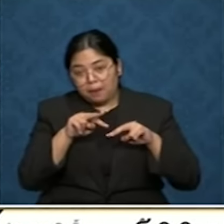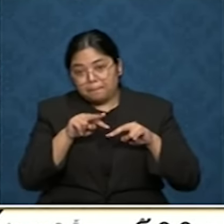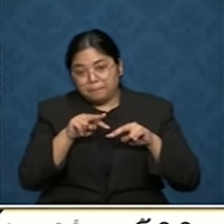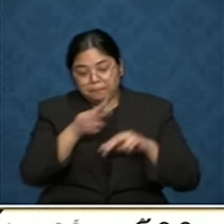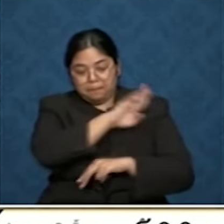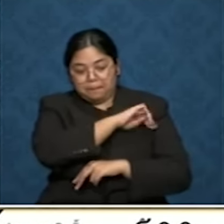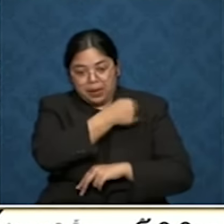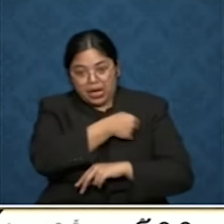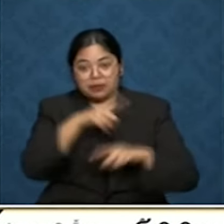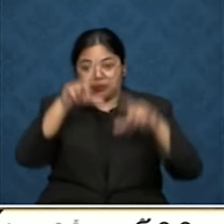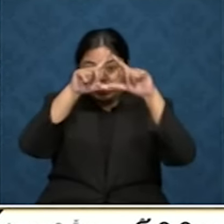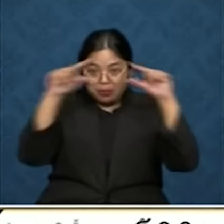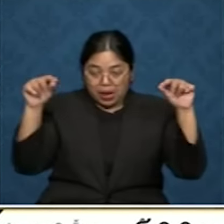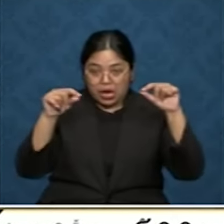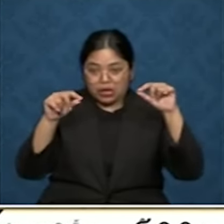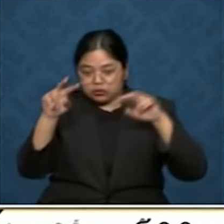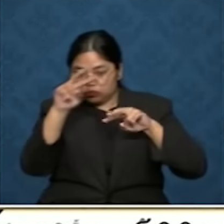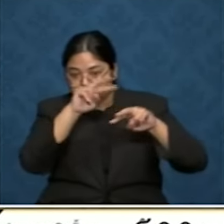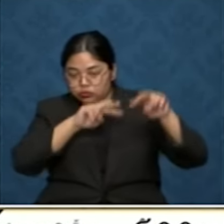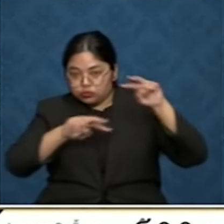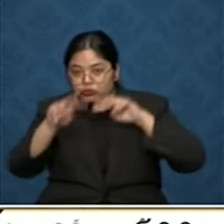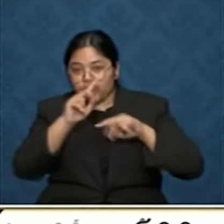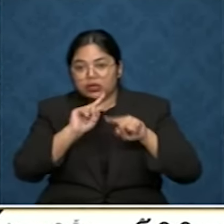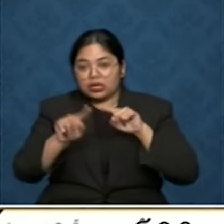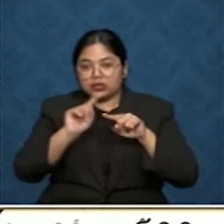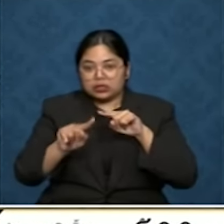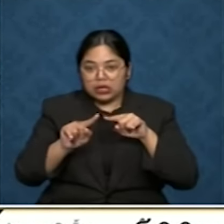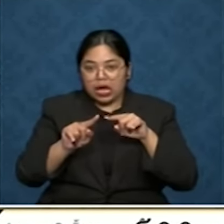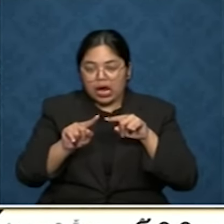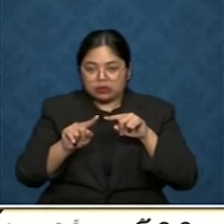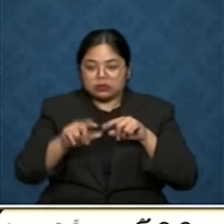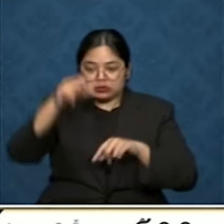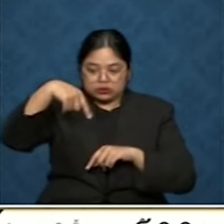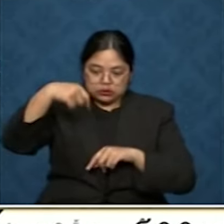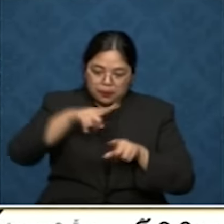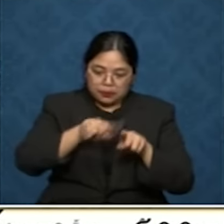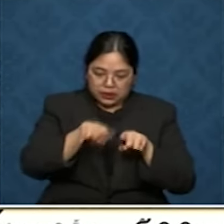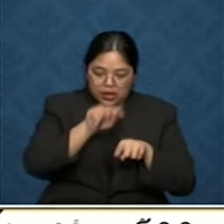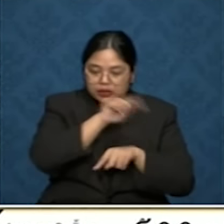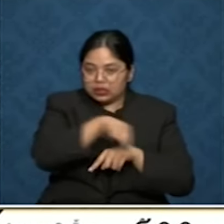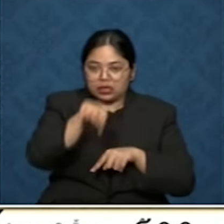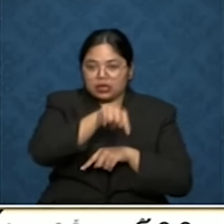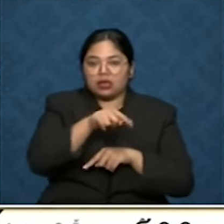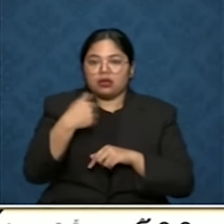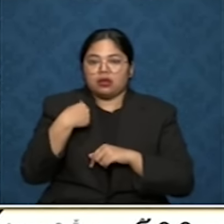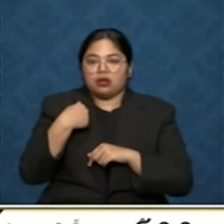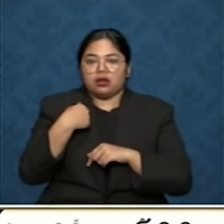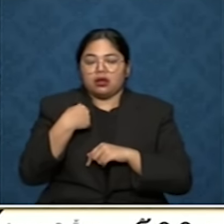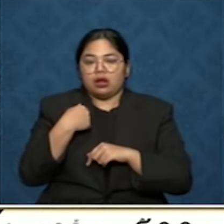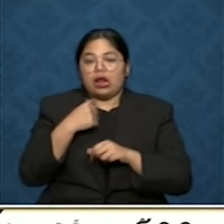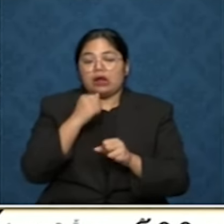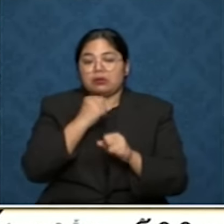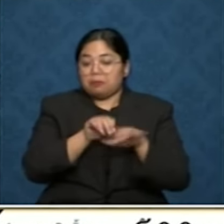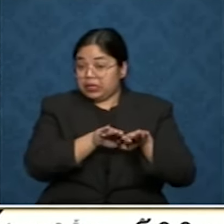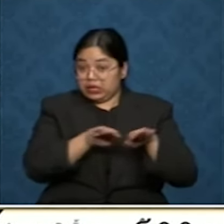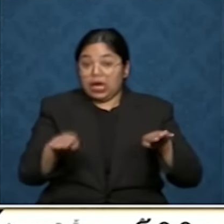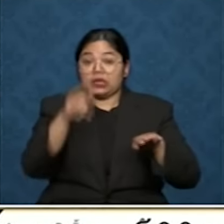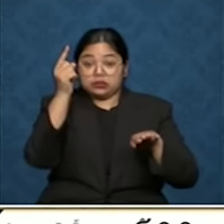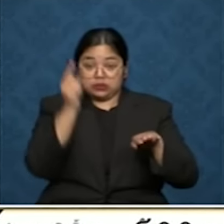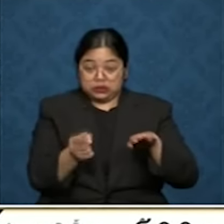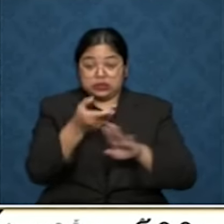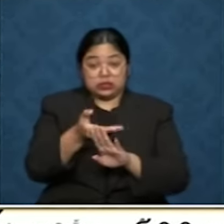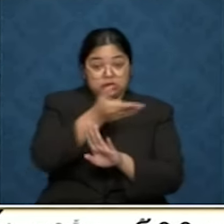มีส่วนเกี่ยวข้องในกระบวนการโซ่ข้อต่างๆเหล่านี้ทั้งหมดเนี่ยได้ประกอบวิชาชีพวิกรรมตามมาตรฐานจริงโดยเฉพาะในช่วง